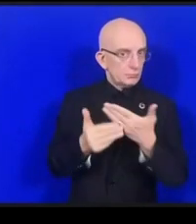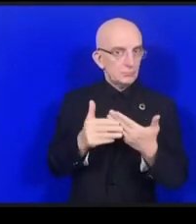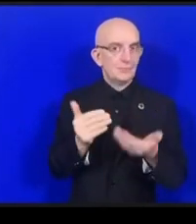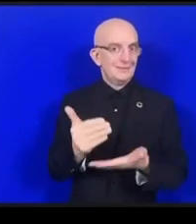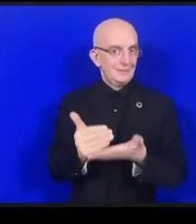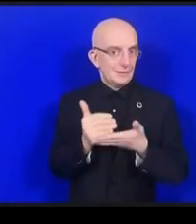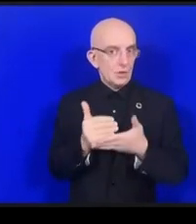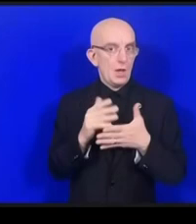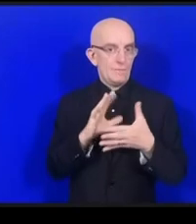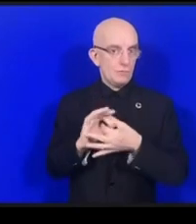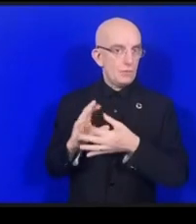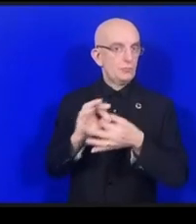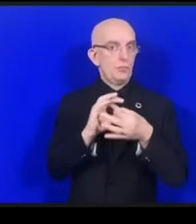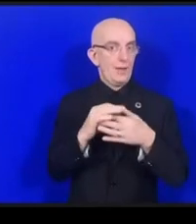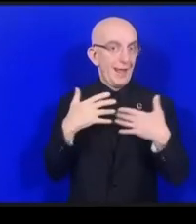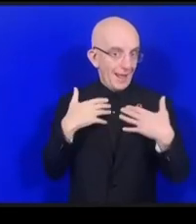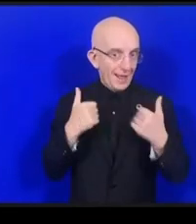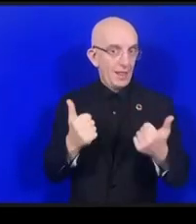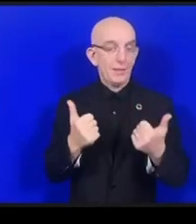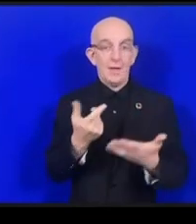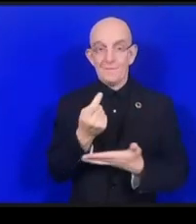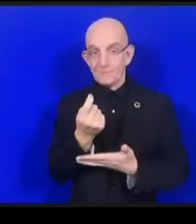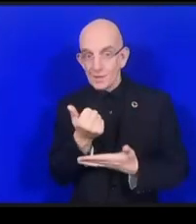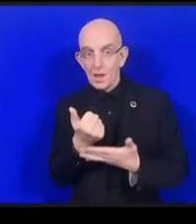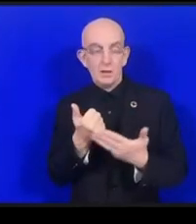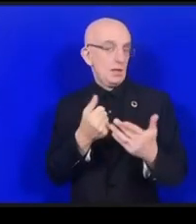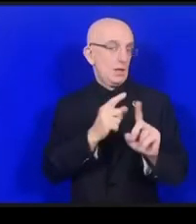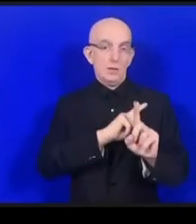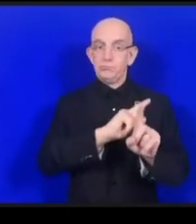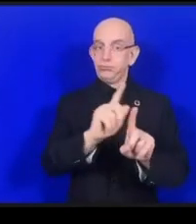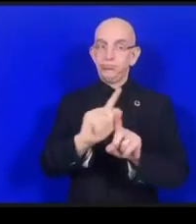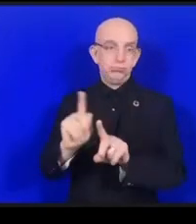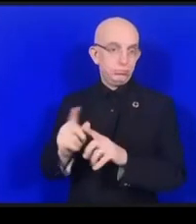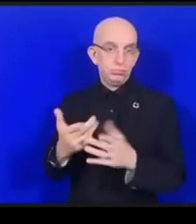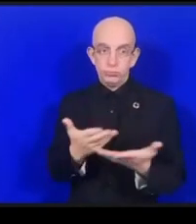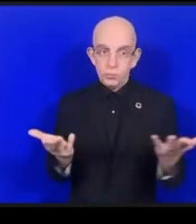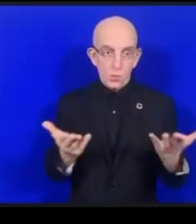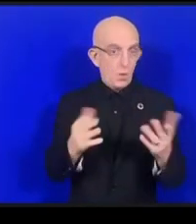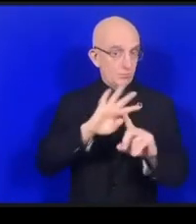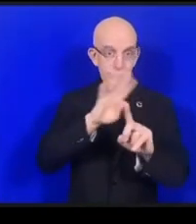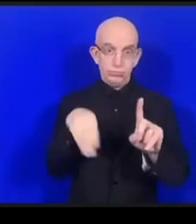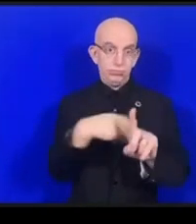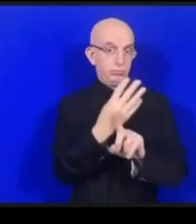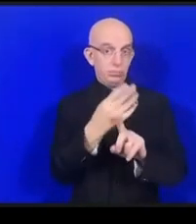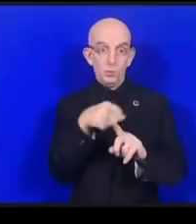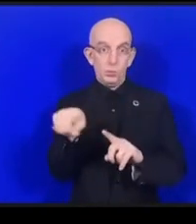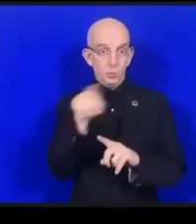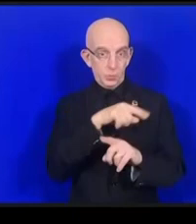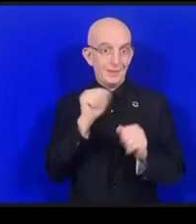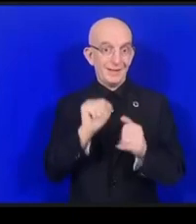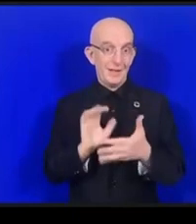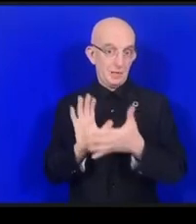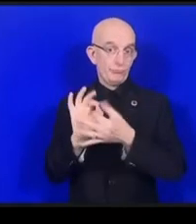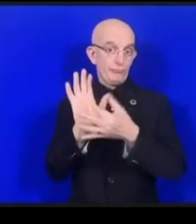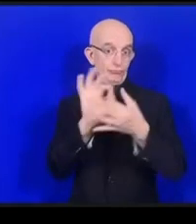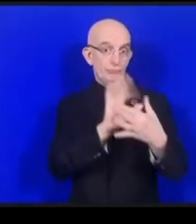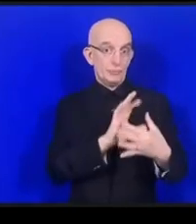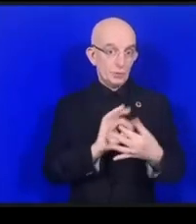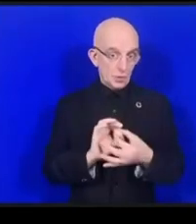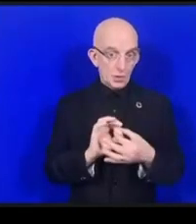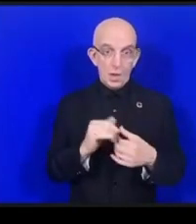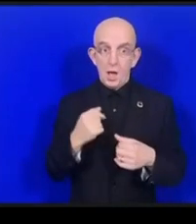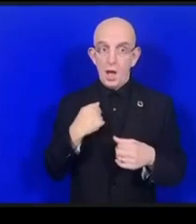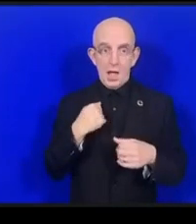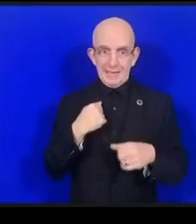охранительного финансового образовательного и так далее мы пытаемся встроить целый Спектр цур сюда и